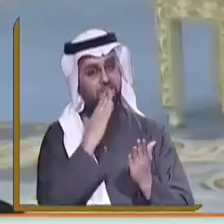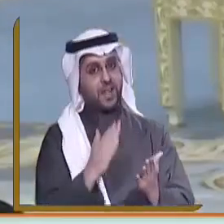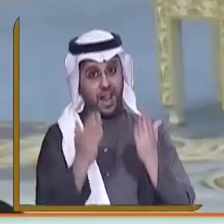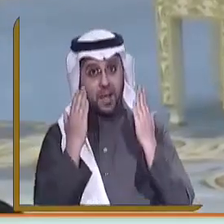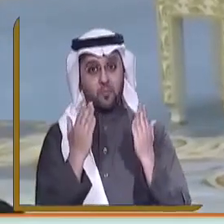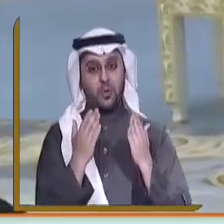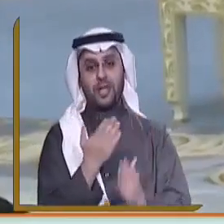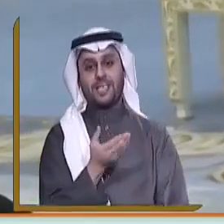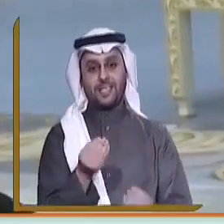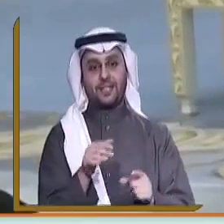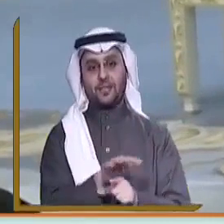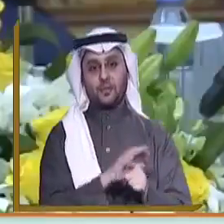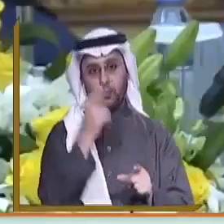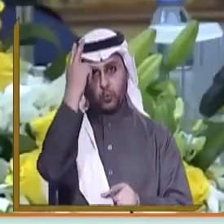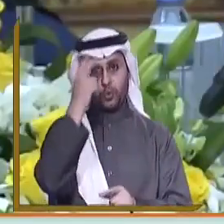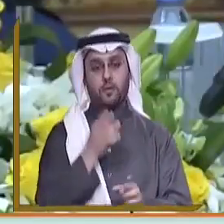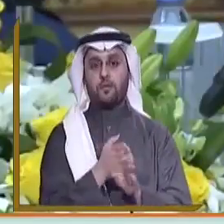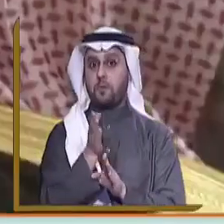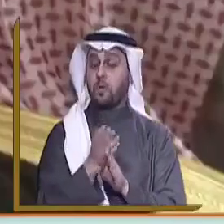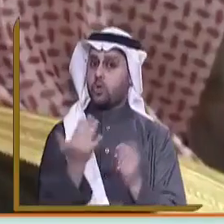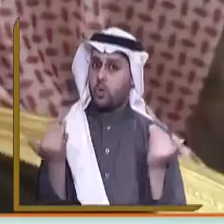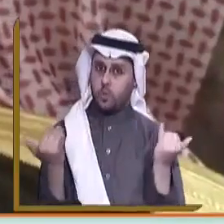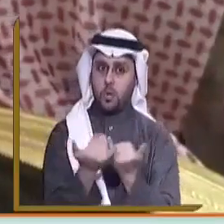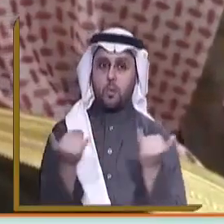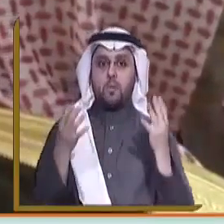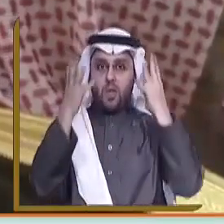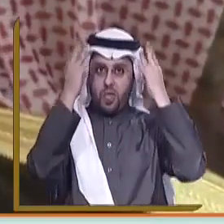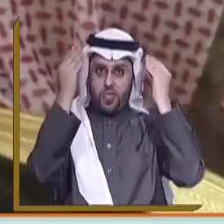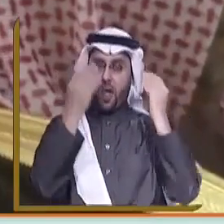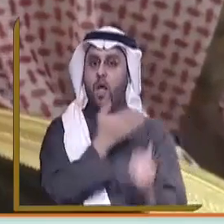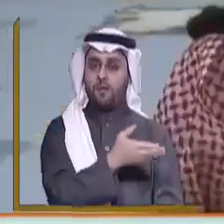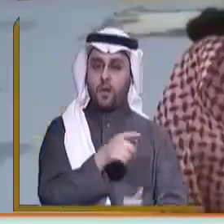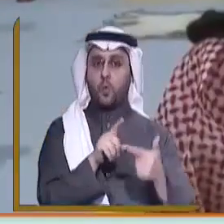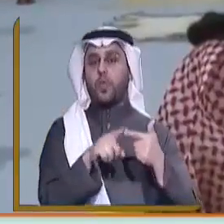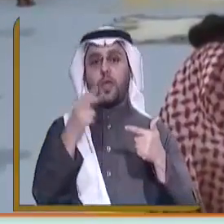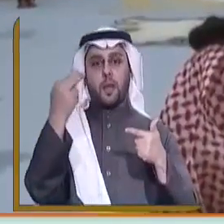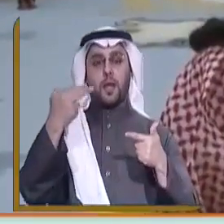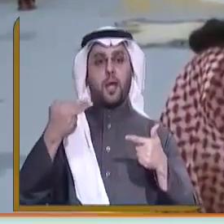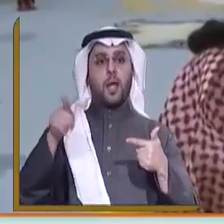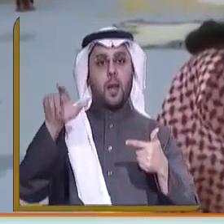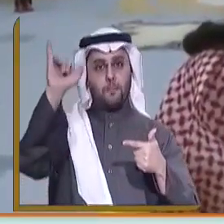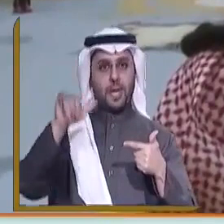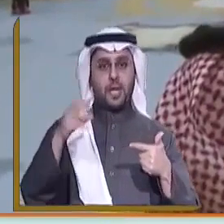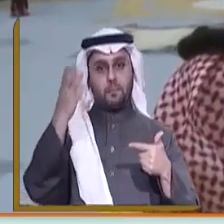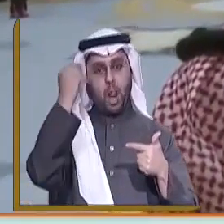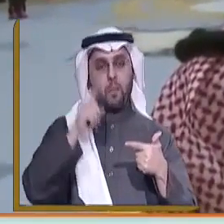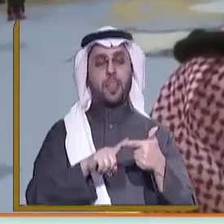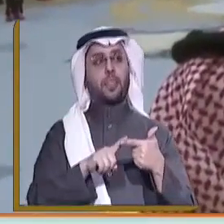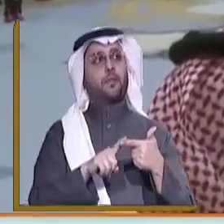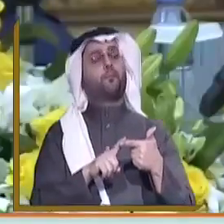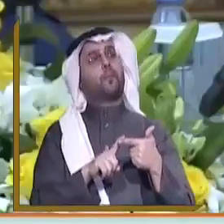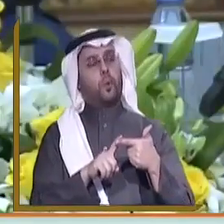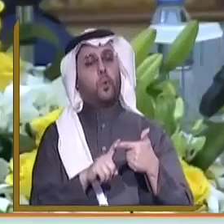الى الامام في المجال وهو هذا اهم شيء المجال الثقافي والمجال العلمي المجال الاقتصادي